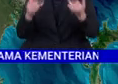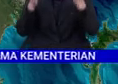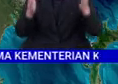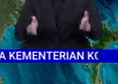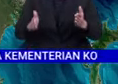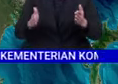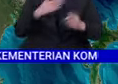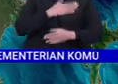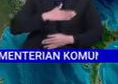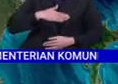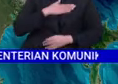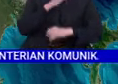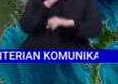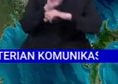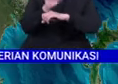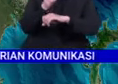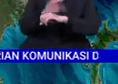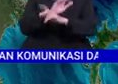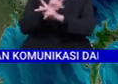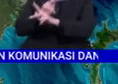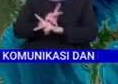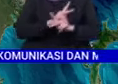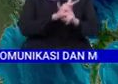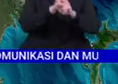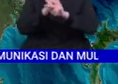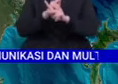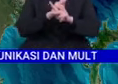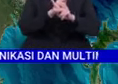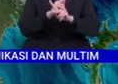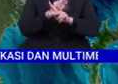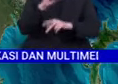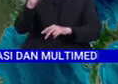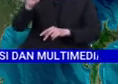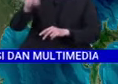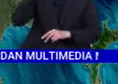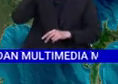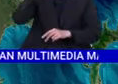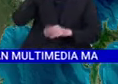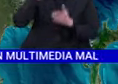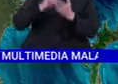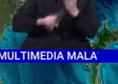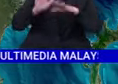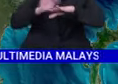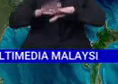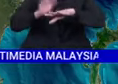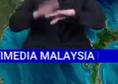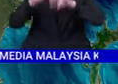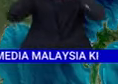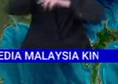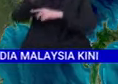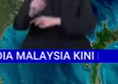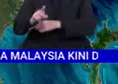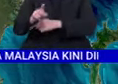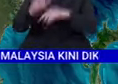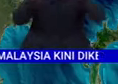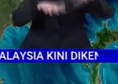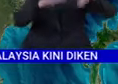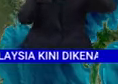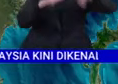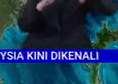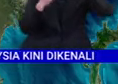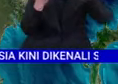dinasihatkan untuk sejasa berwaspada dan juga lebih peka dengan sebarang amaran go petir yang dikeluarkan oleh